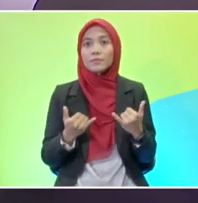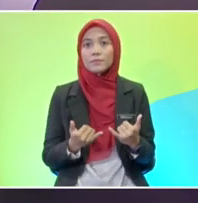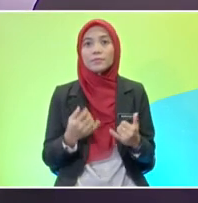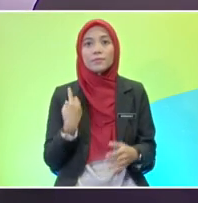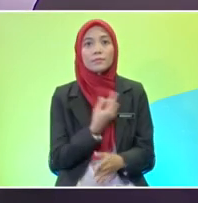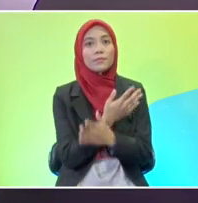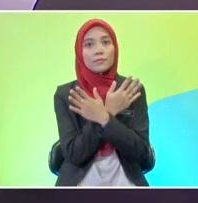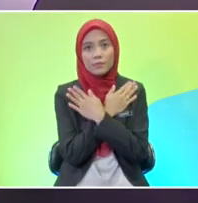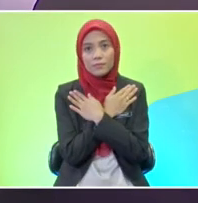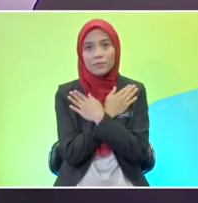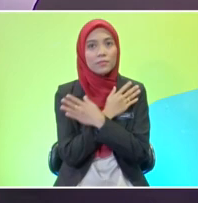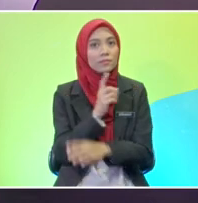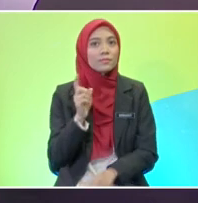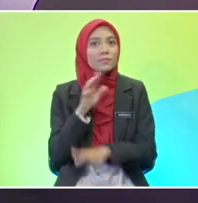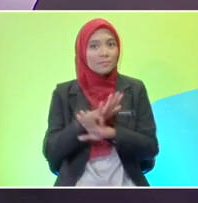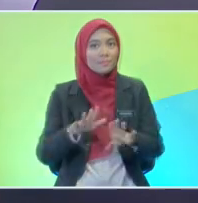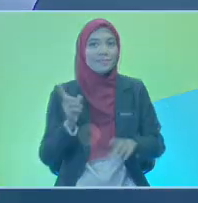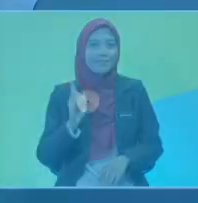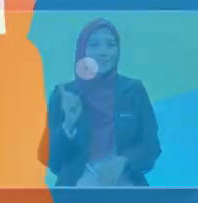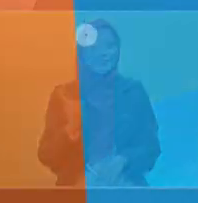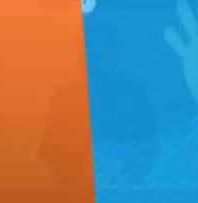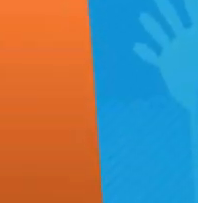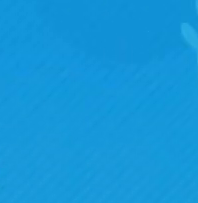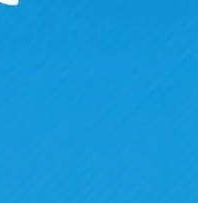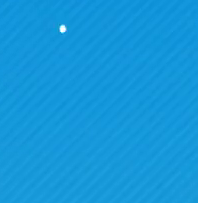murid-murid jangan kemana kita kembali lagi setelah ini